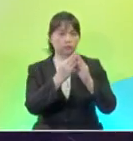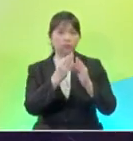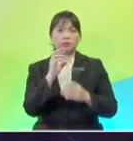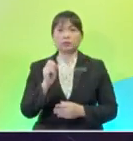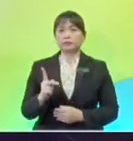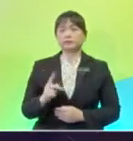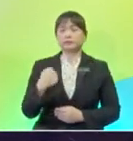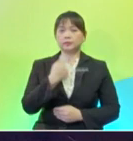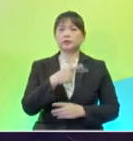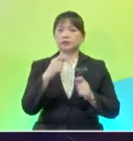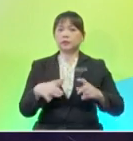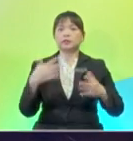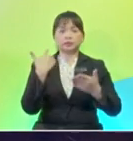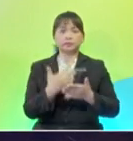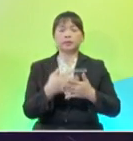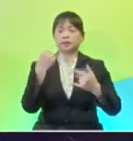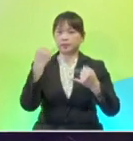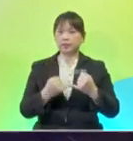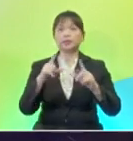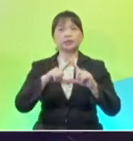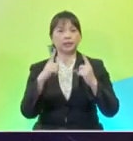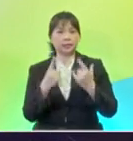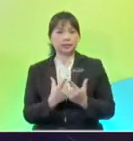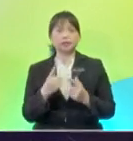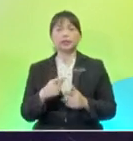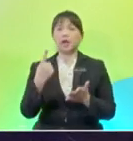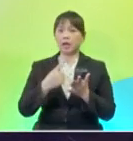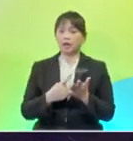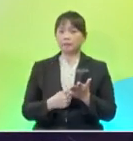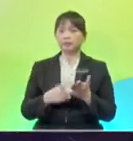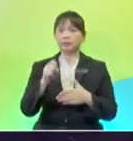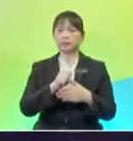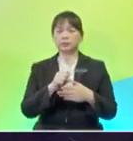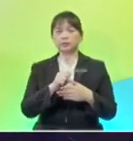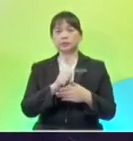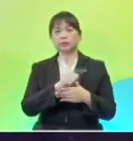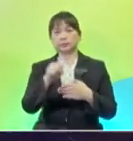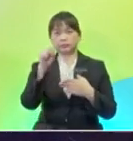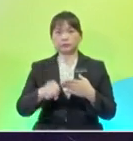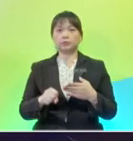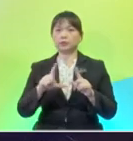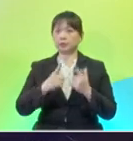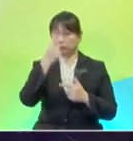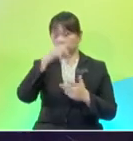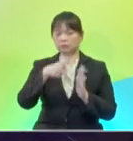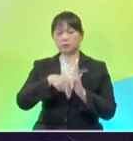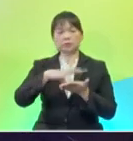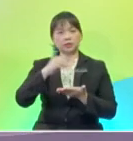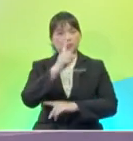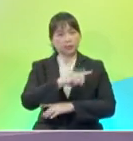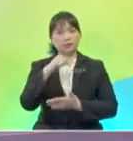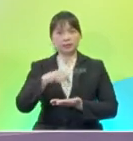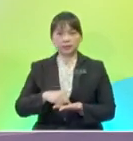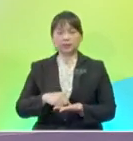kita sudah berada di penghujung kelas Apakah kesimpulan ringkas untuk pembelajaran kita hari ini